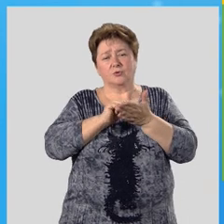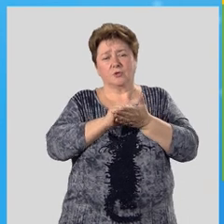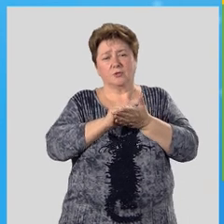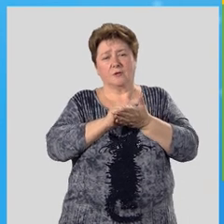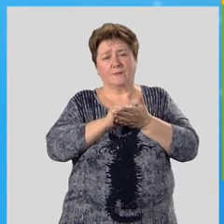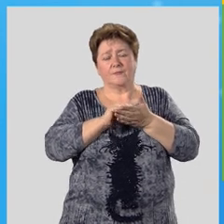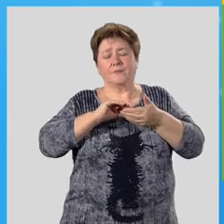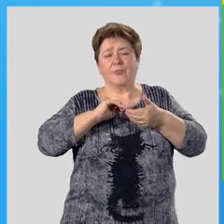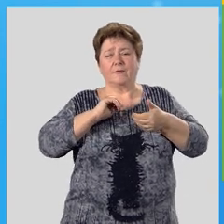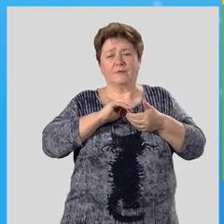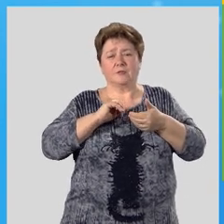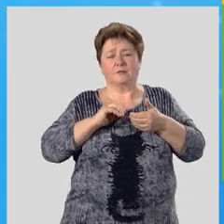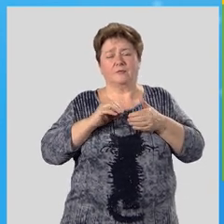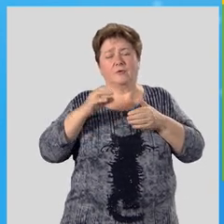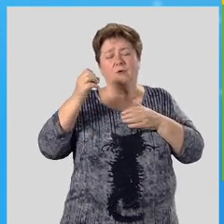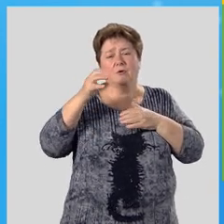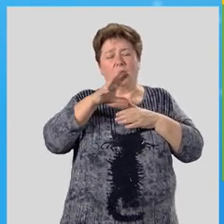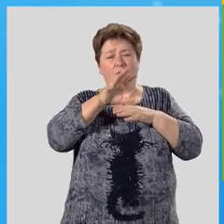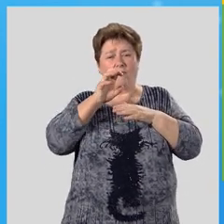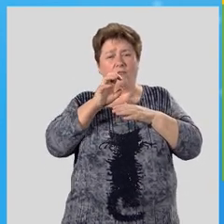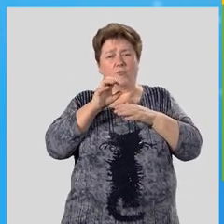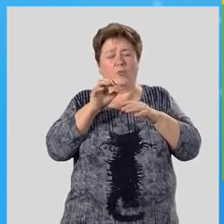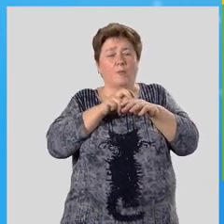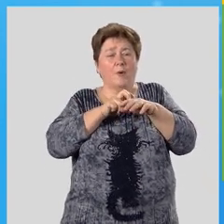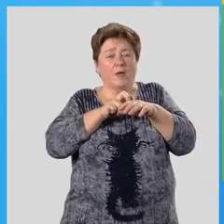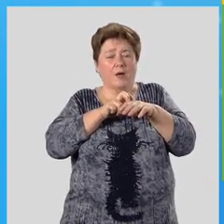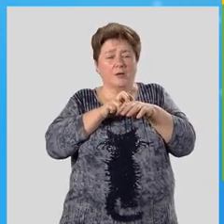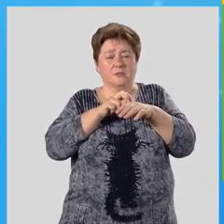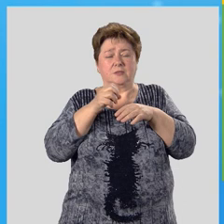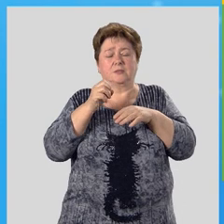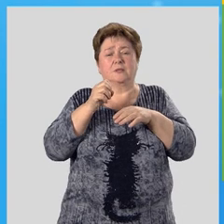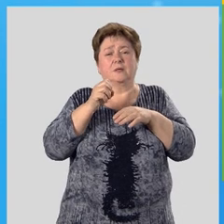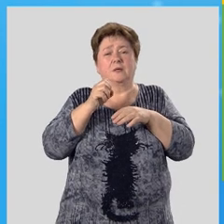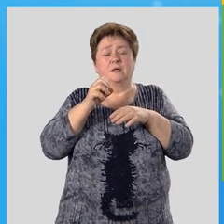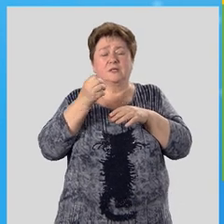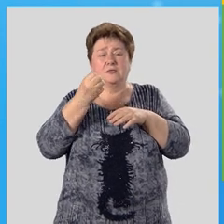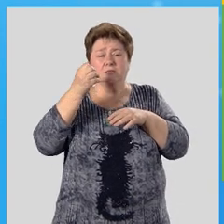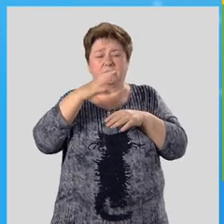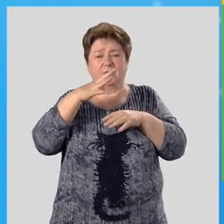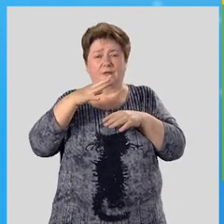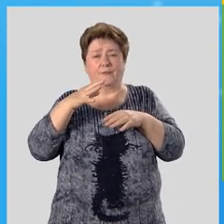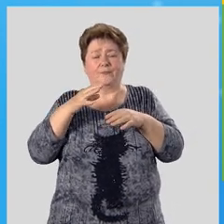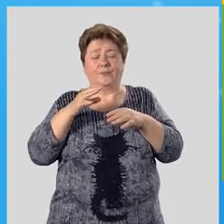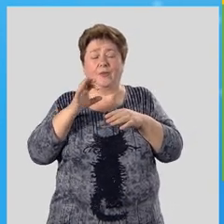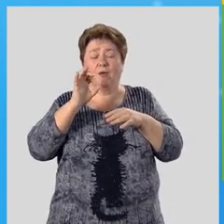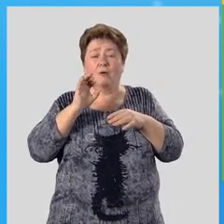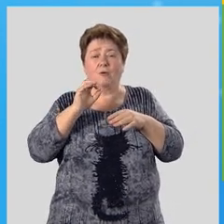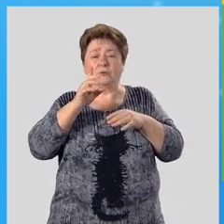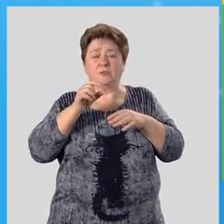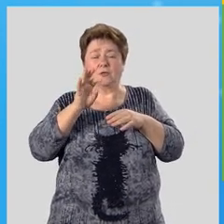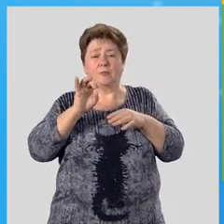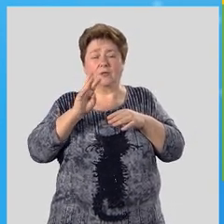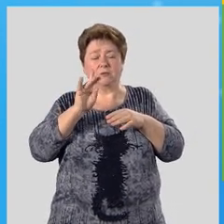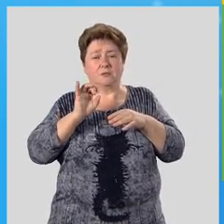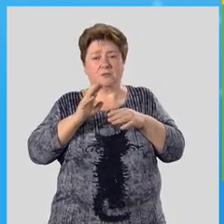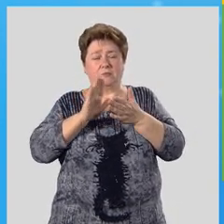нарушения, вызывающие фотофобию у человека, то есть боязнь света. Астигматизм